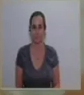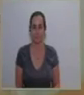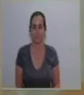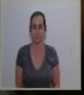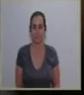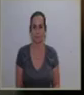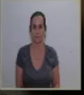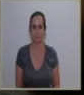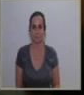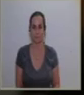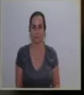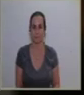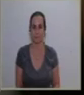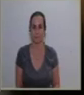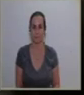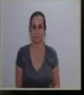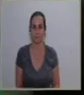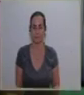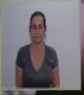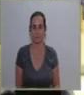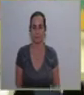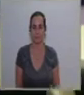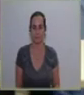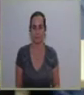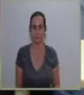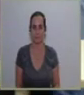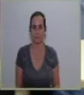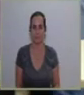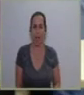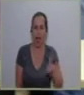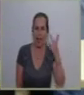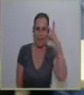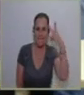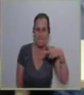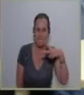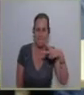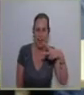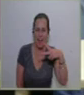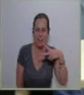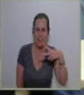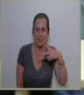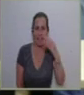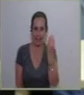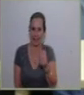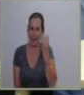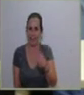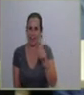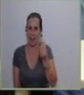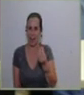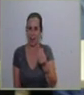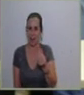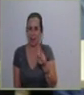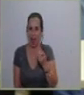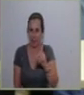מה? שובי. הבנתי, שמת את דקלה רעל. רגע, רגע, רגע, רגע. אתם לא,